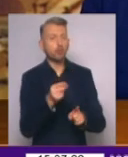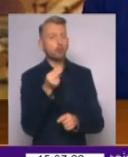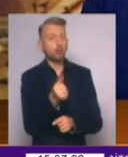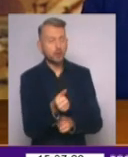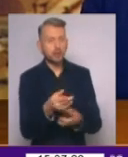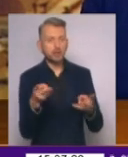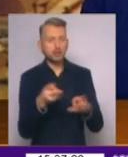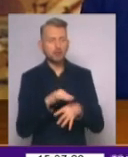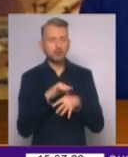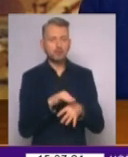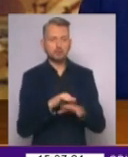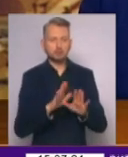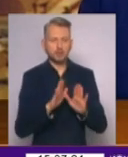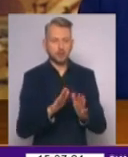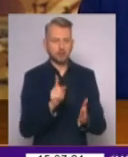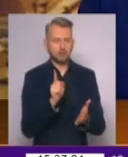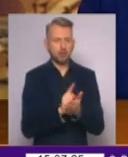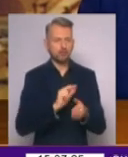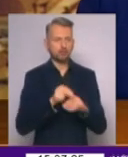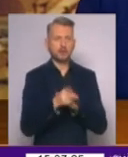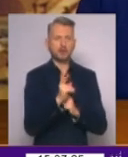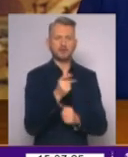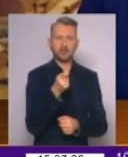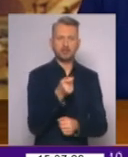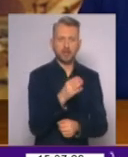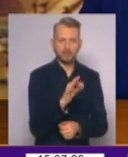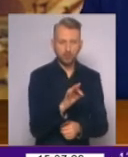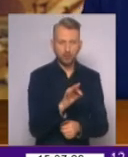проводити виключно має проводити через казначейство.